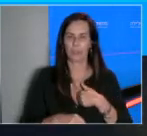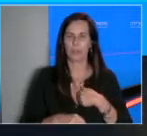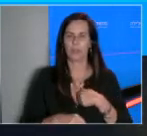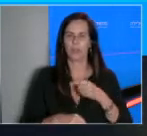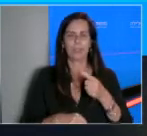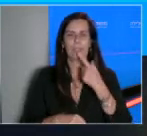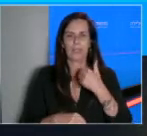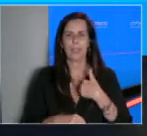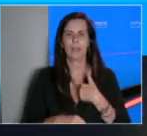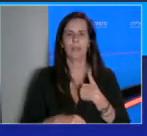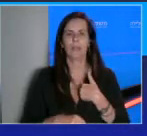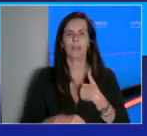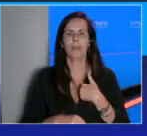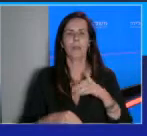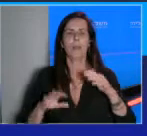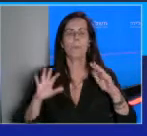בואי תגידי לנו